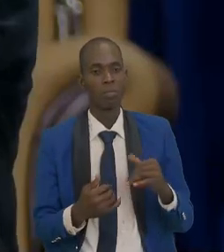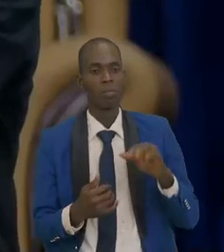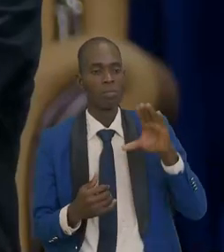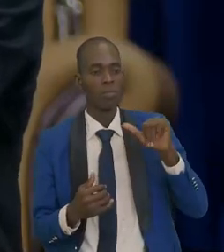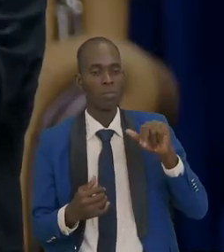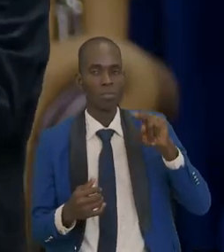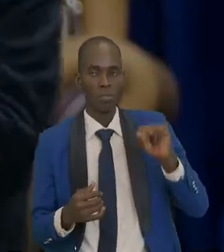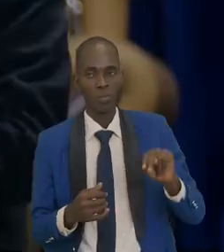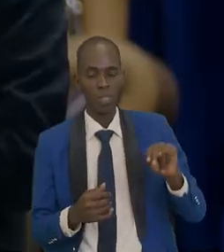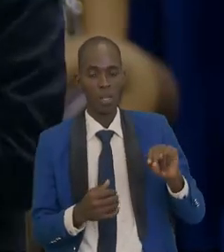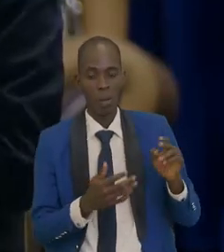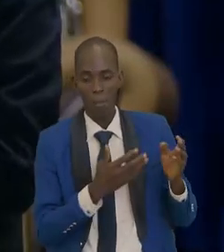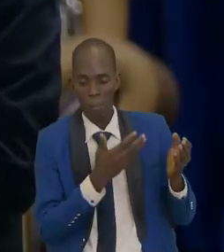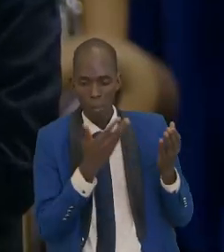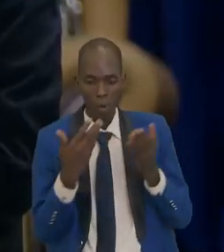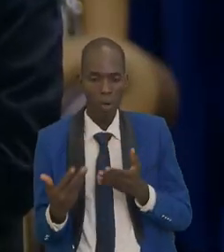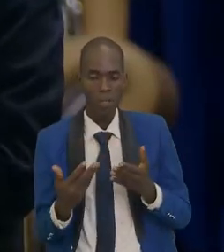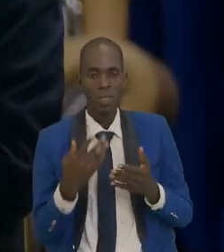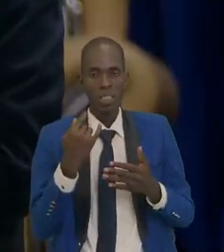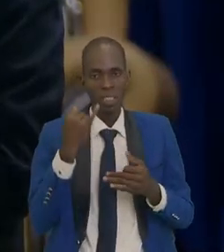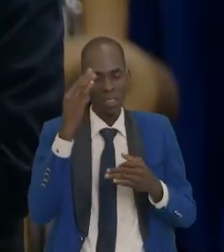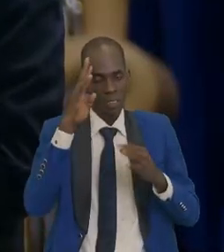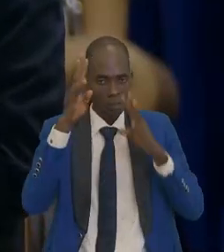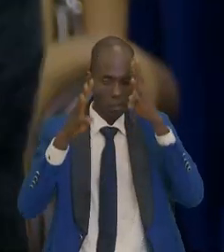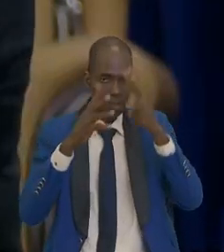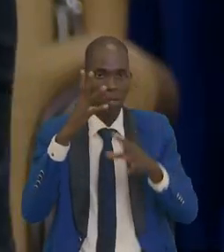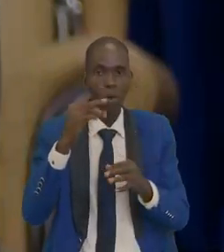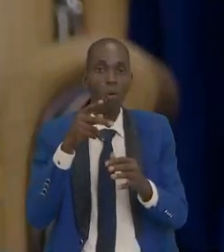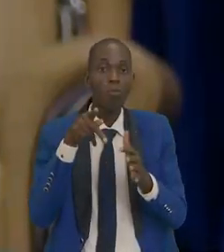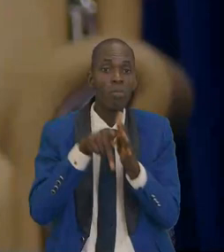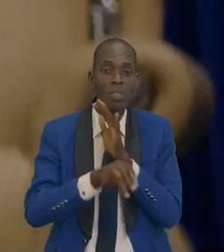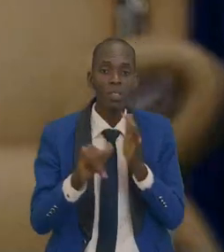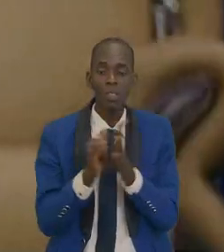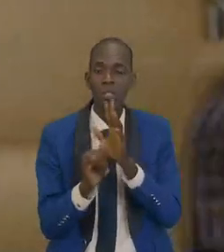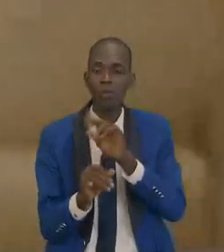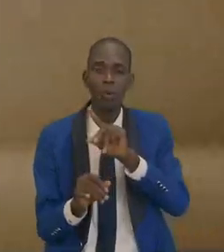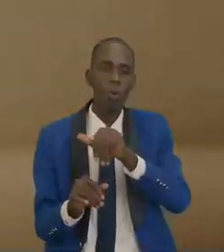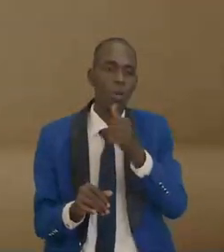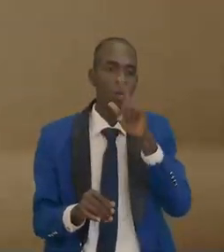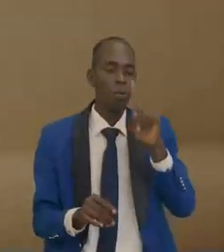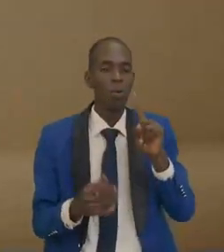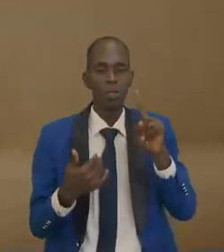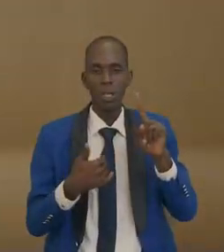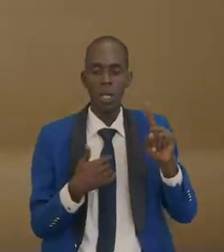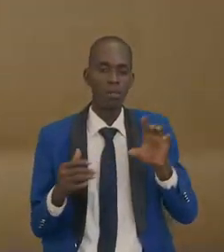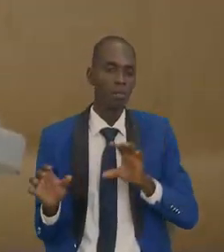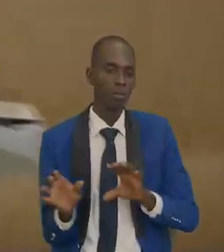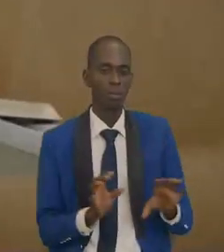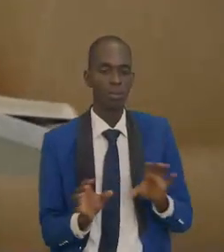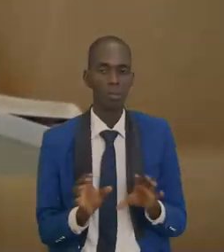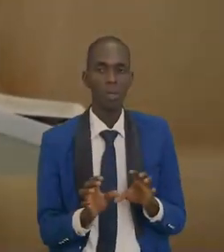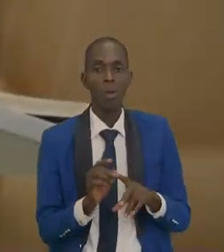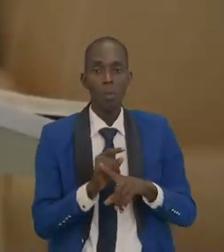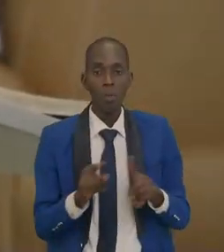inventé le mal que personne n'avait fait avant lui. Mais il n'a